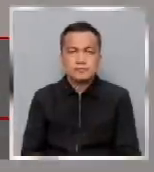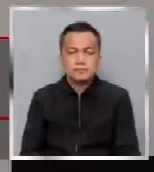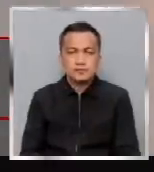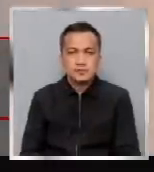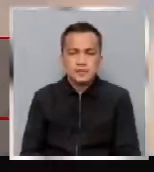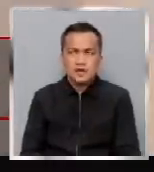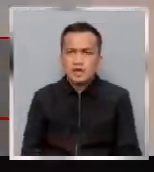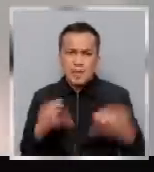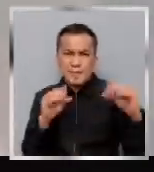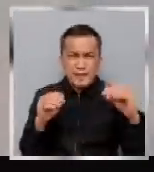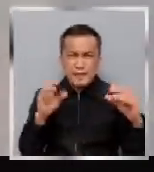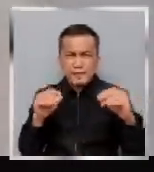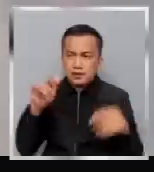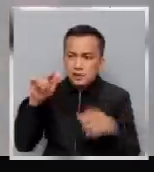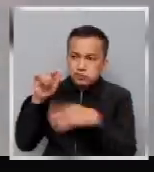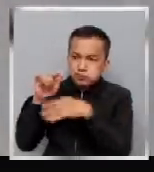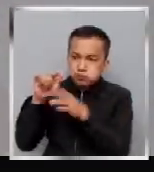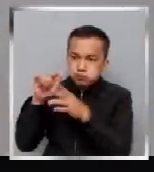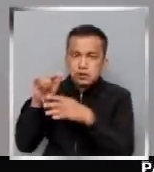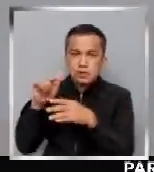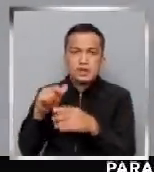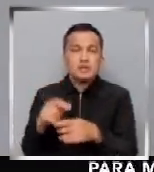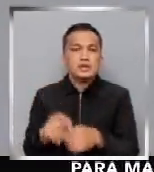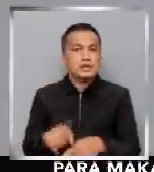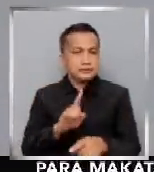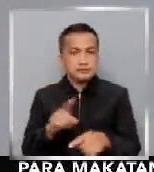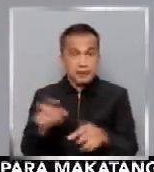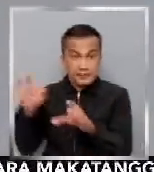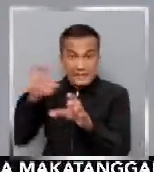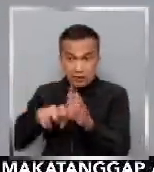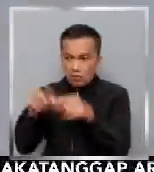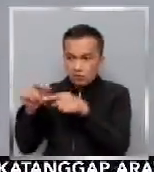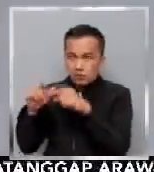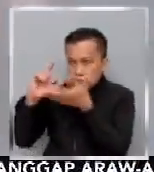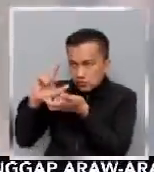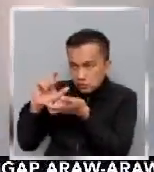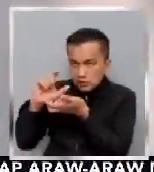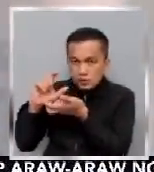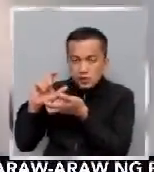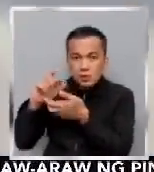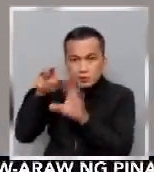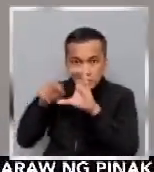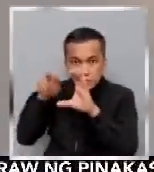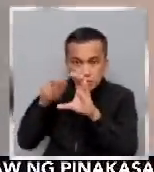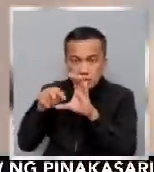to explode, we just bent down. Inirecord ng isa sa mga pasahero ang video na ito. Ilang sandali makaraang magsagawa ng tinatawag na